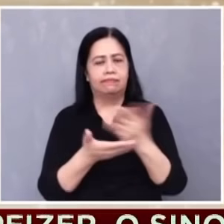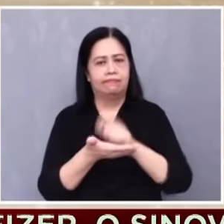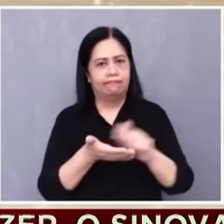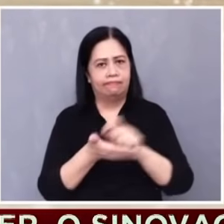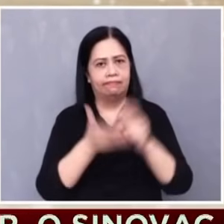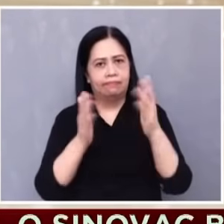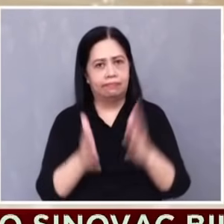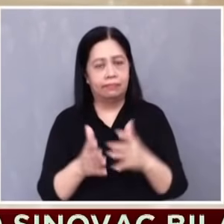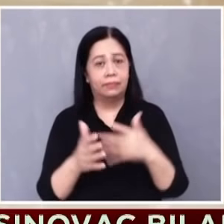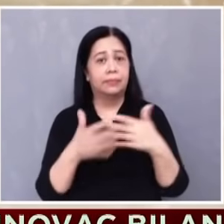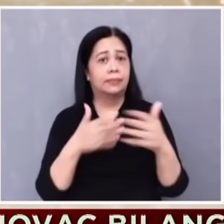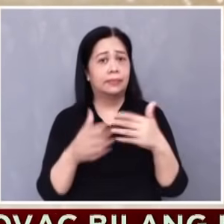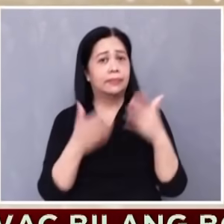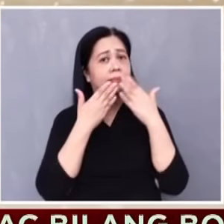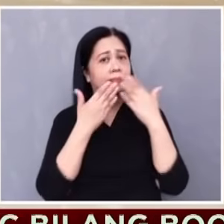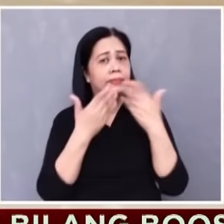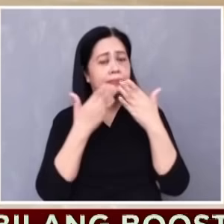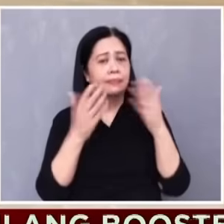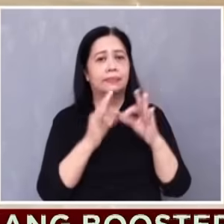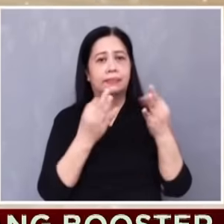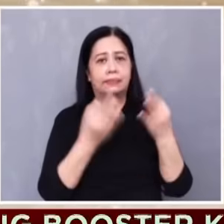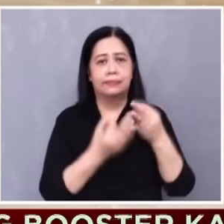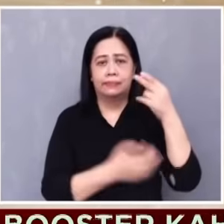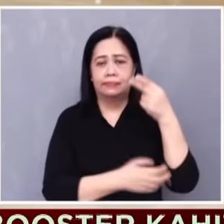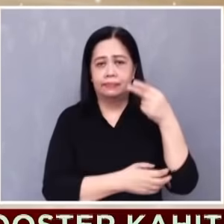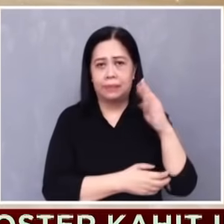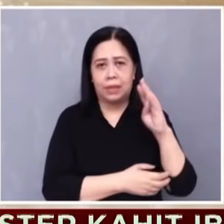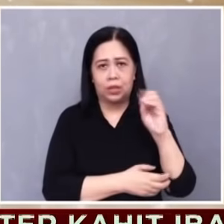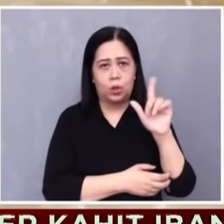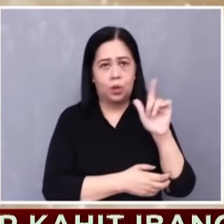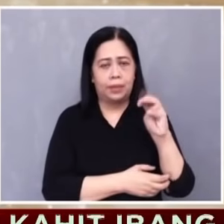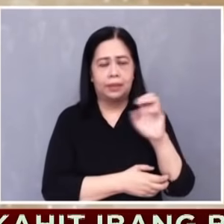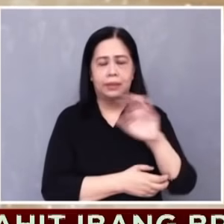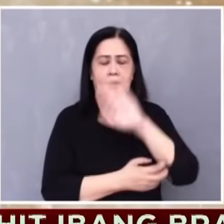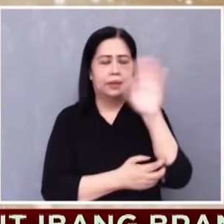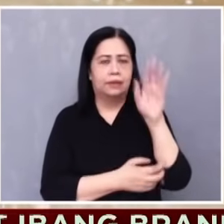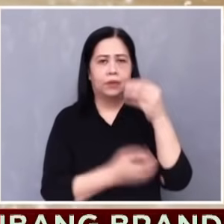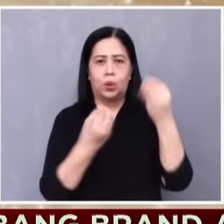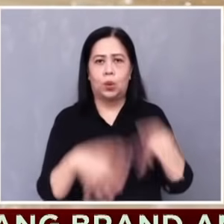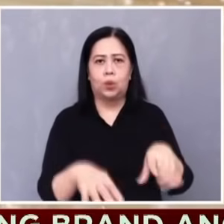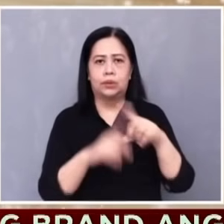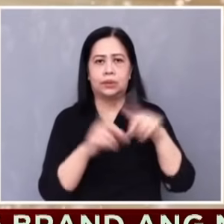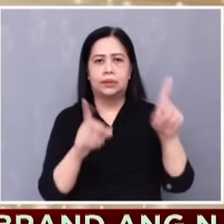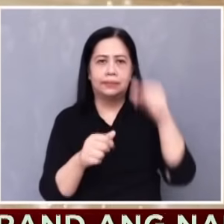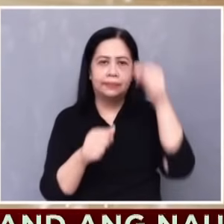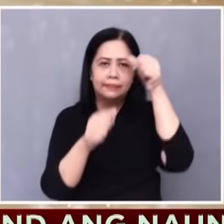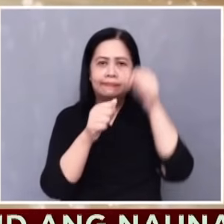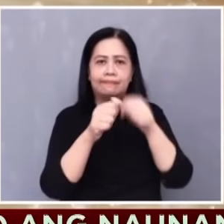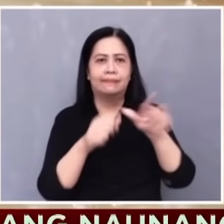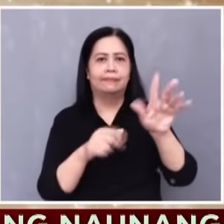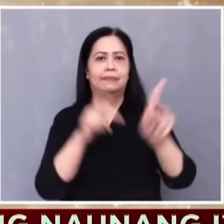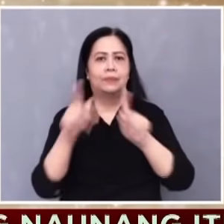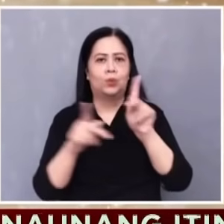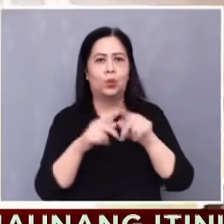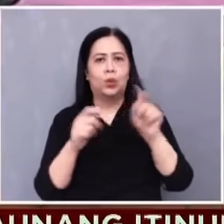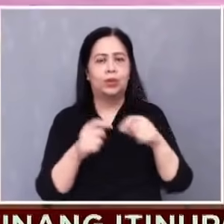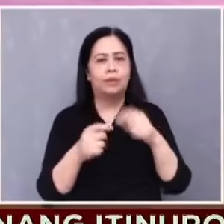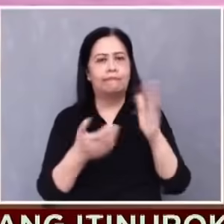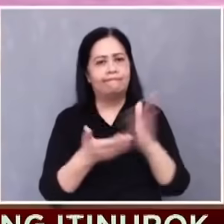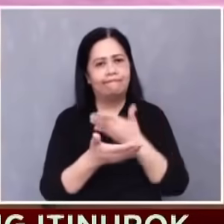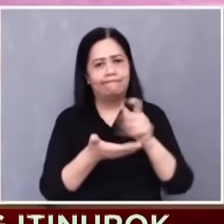Gayunman, nagpapasalamat ang pamilya Bartolome na hindi mawawala ang alaala ni Heber sa publiko sa mga immortal niyang